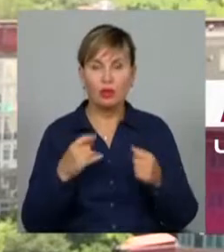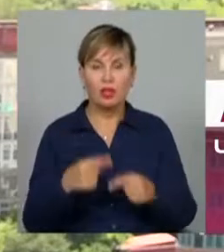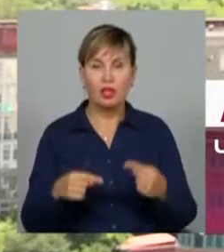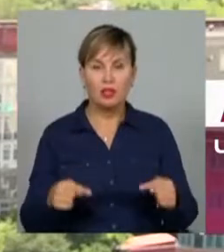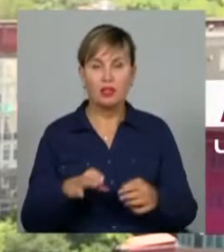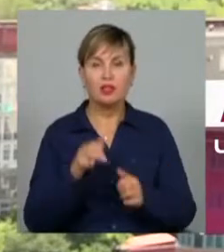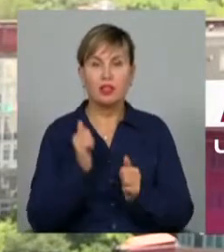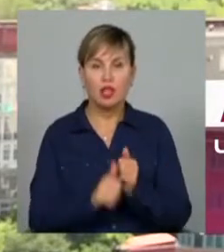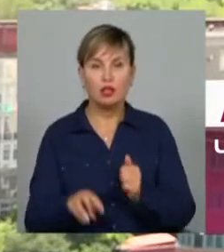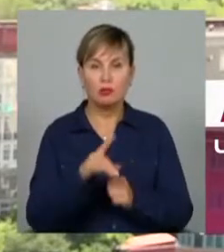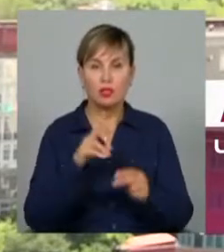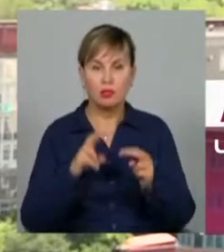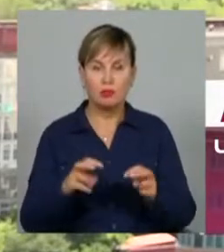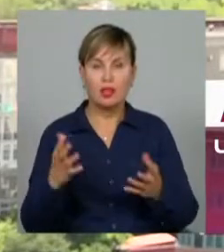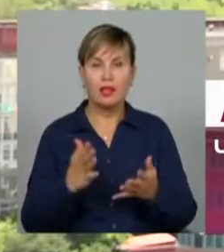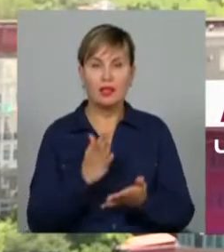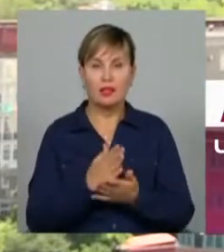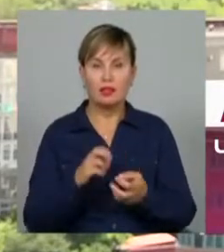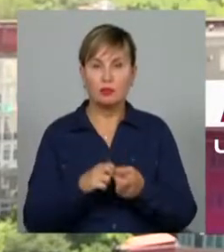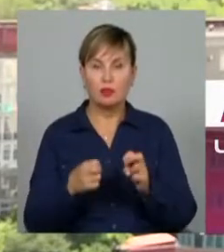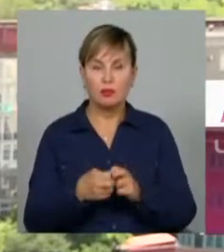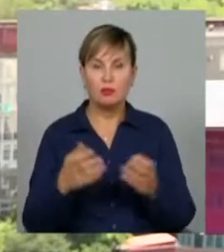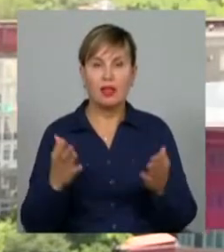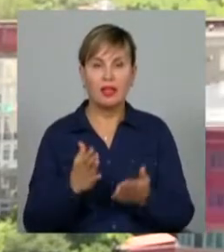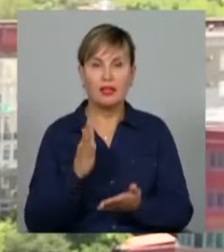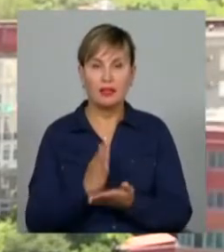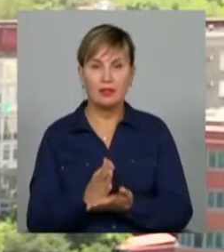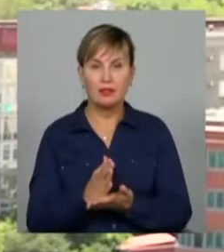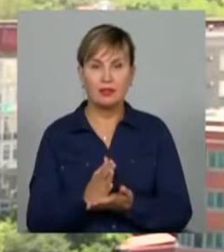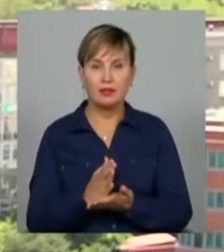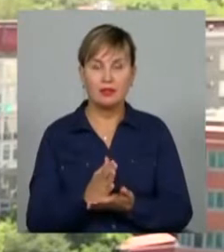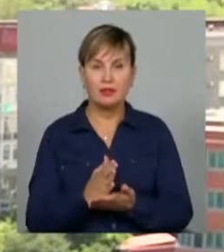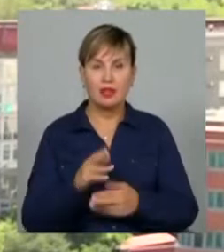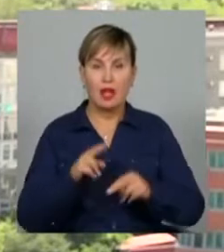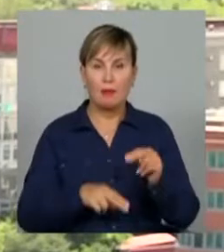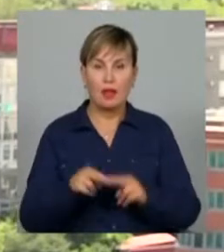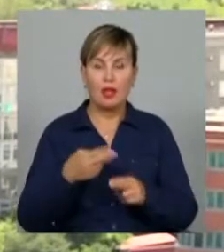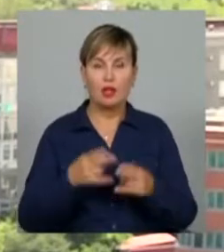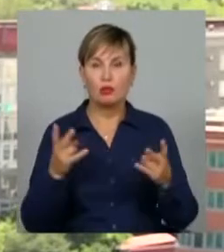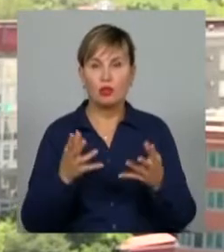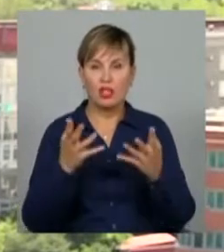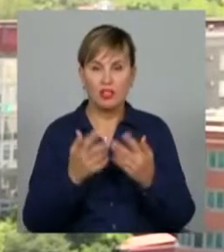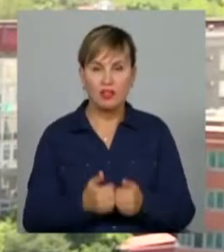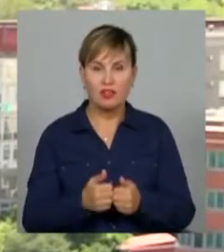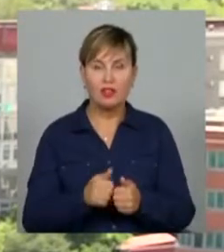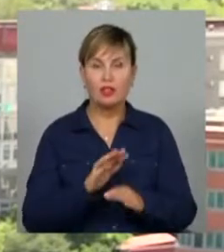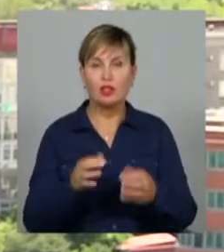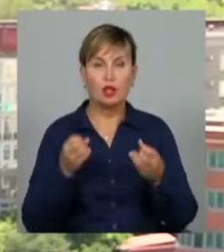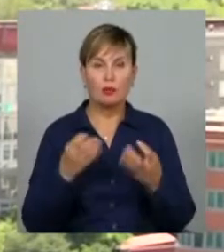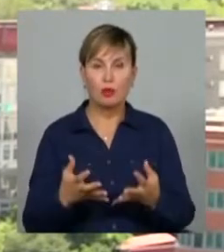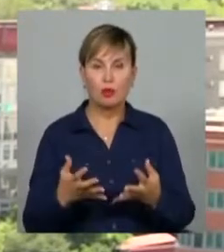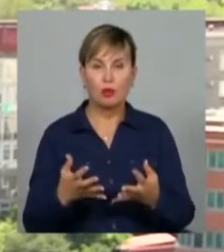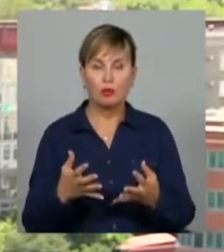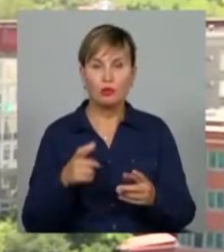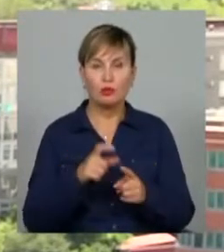С каждым мы разбираем, какие есть проблемы, какие есть объекты, которые нужно оцифровать. Там же не просто там